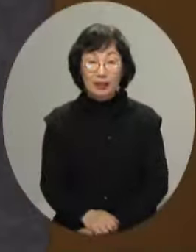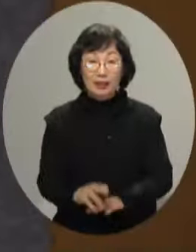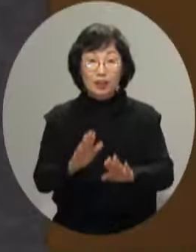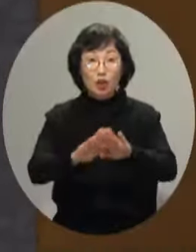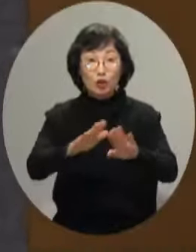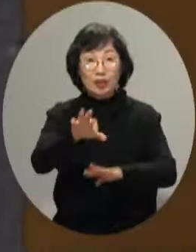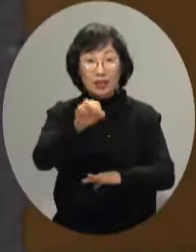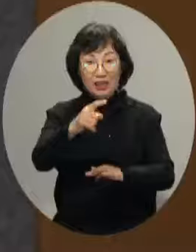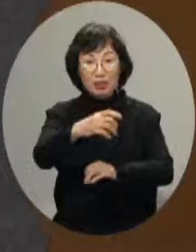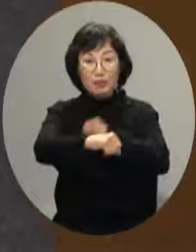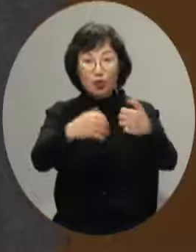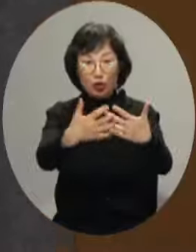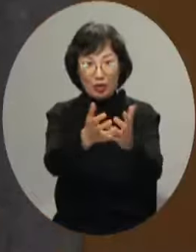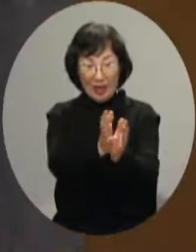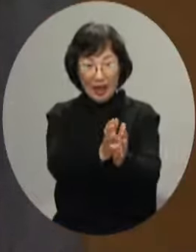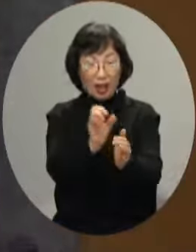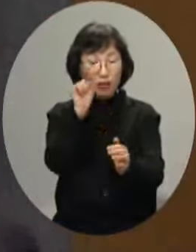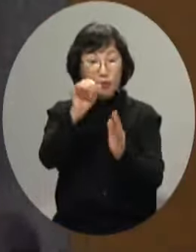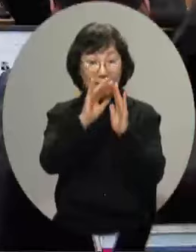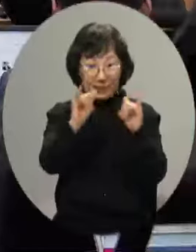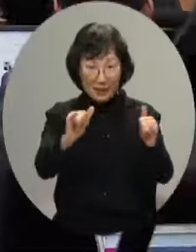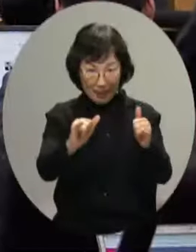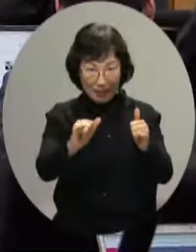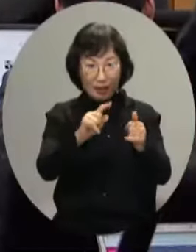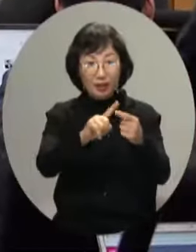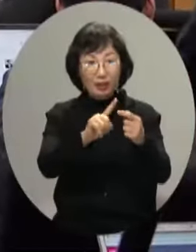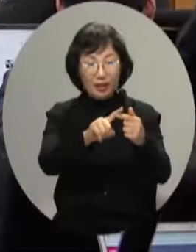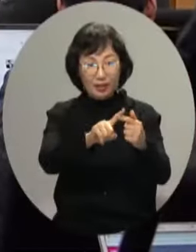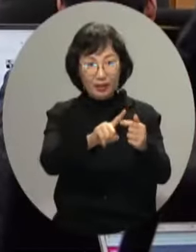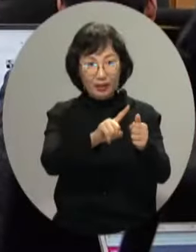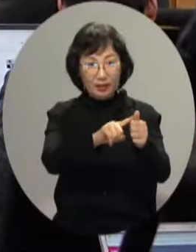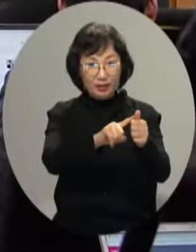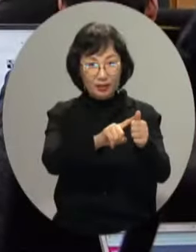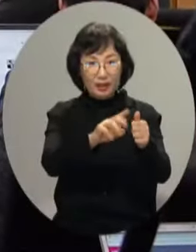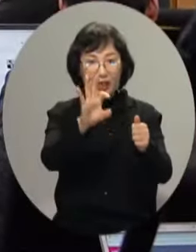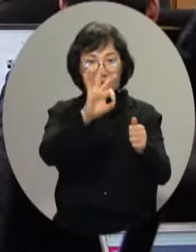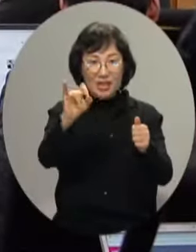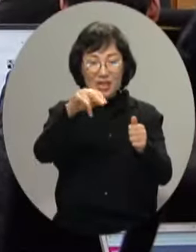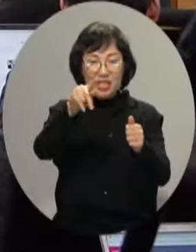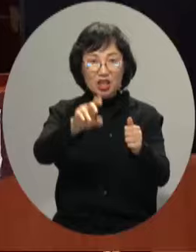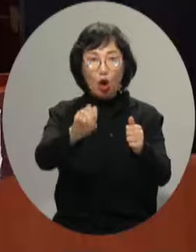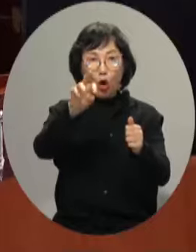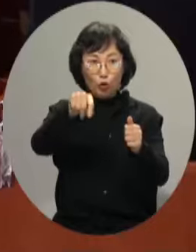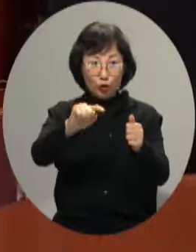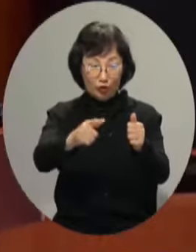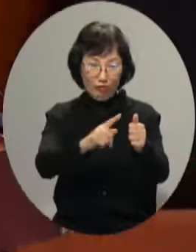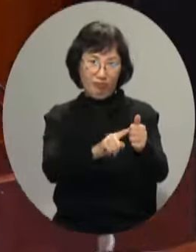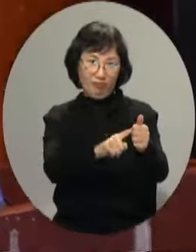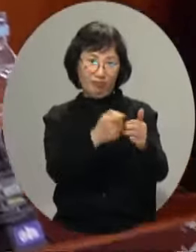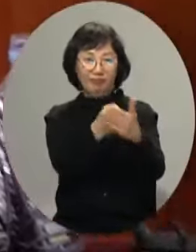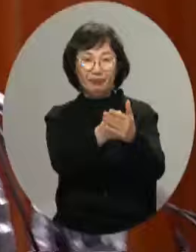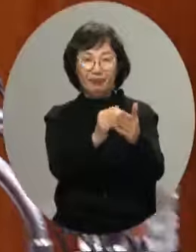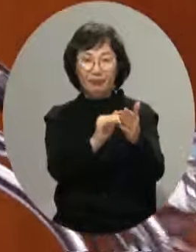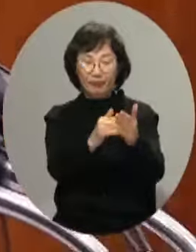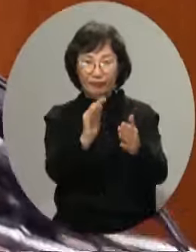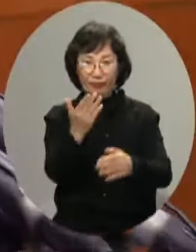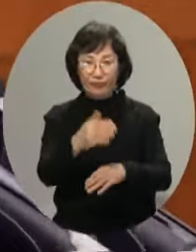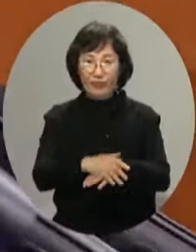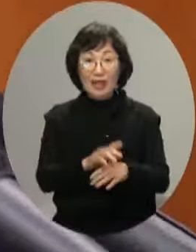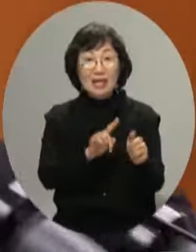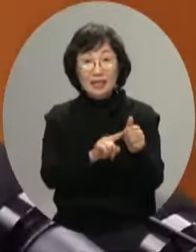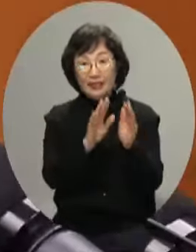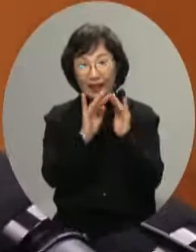전주울 민주당 후보는 결국 전략 공천설의 중심에 섰던 이성윤 예비 후보로 결론이 났습니다. 이